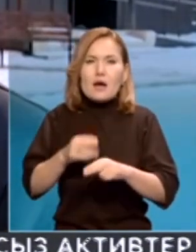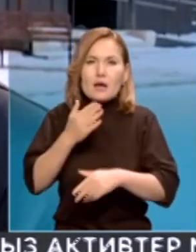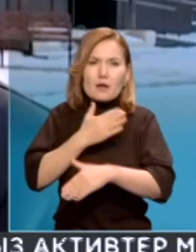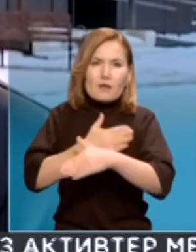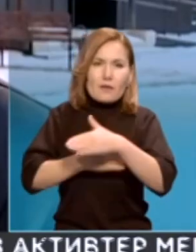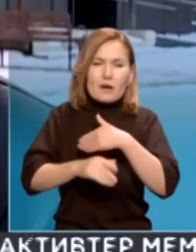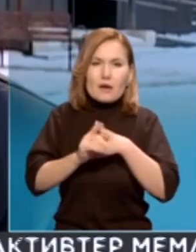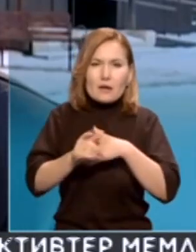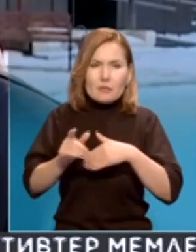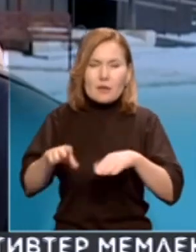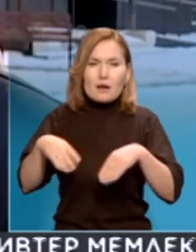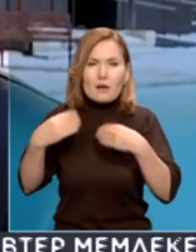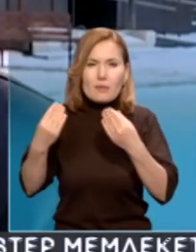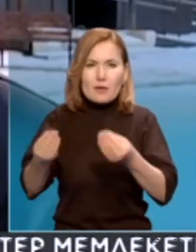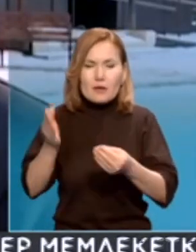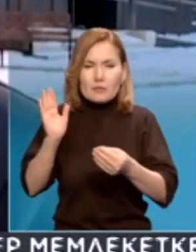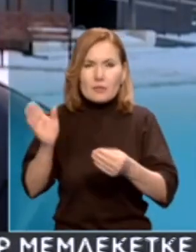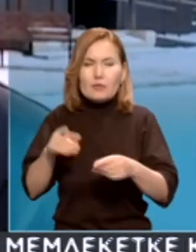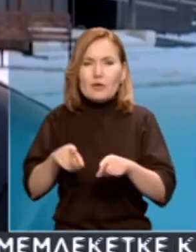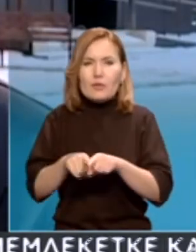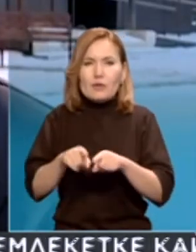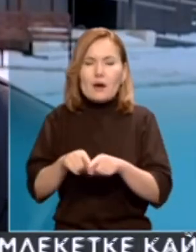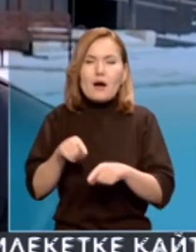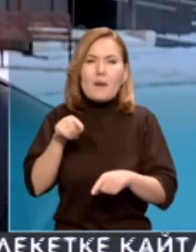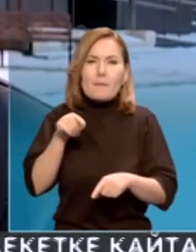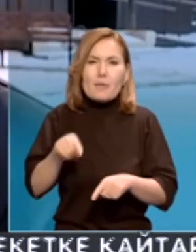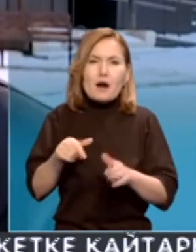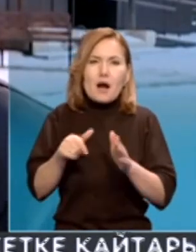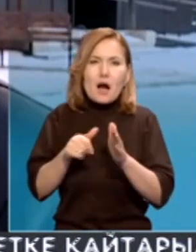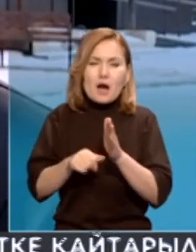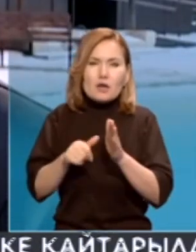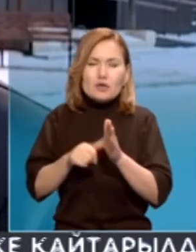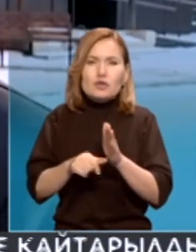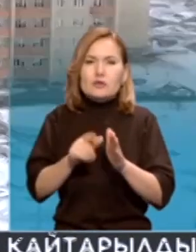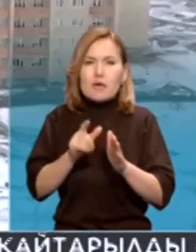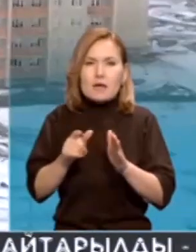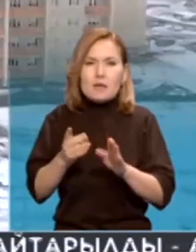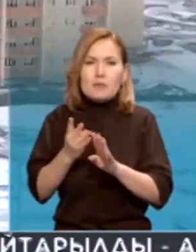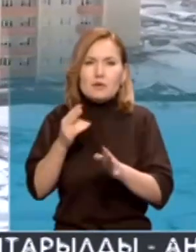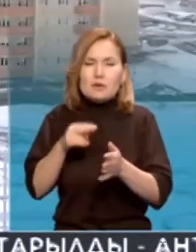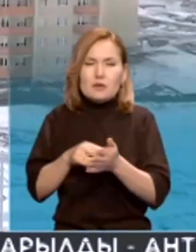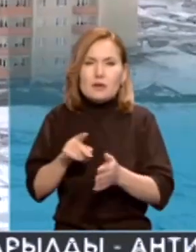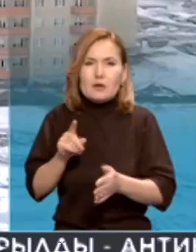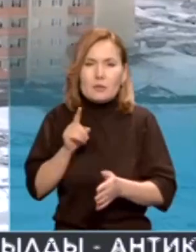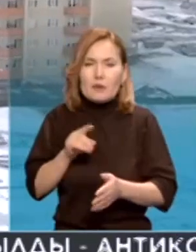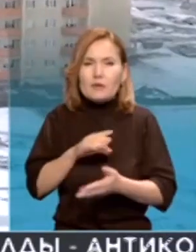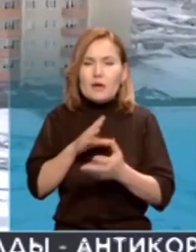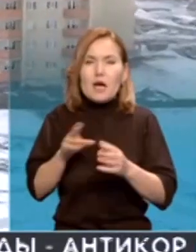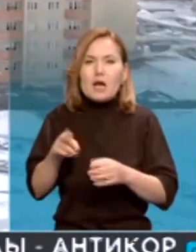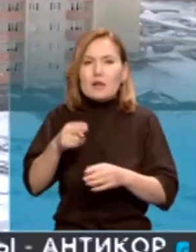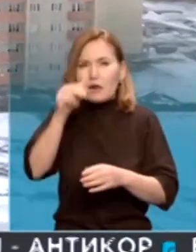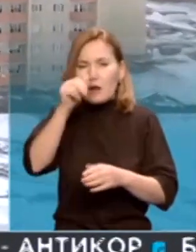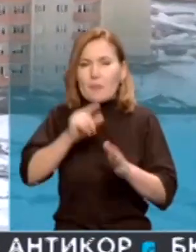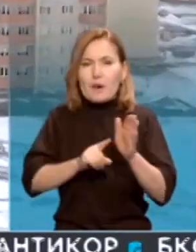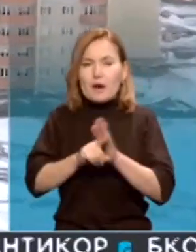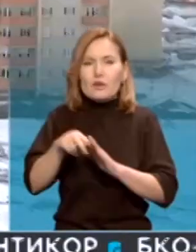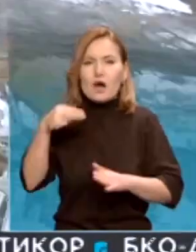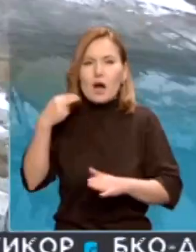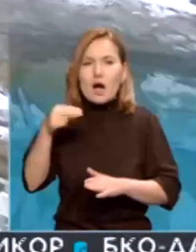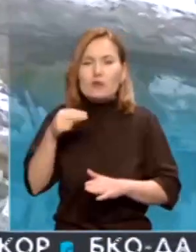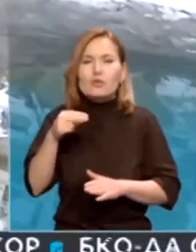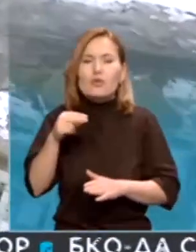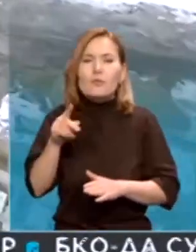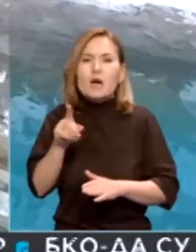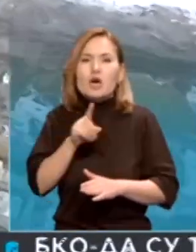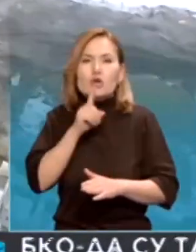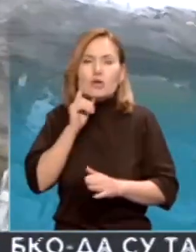болады. Бүгін таңда Алға ауданы бойынша 1680 адам кезекте тіркелген. Желтоқсан айының басында облыста Ақтөбе жастары деген